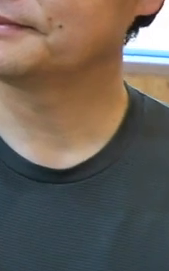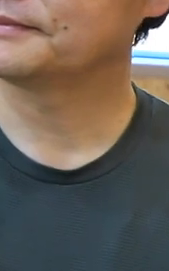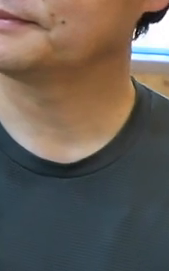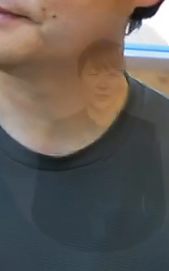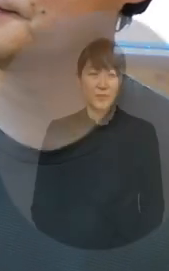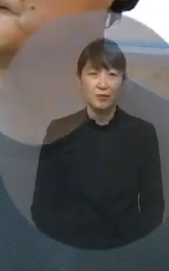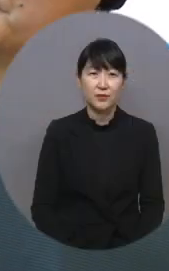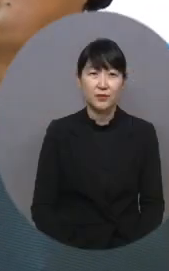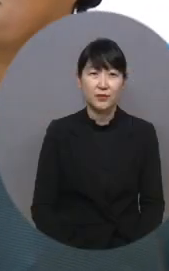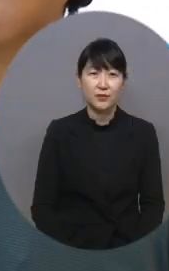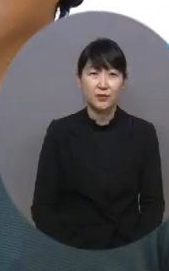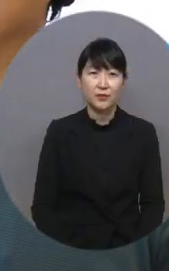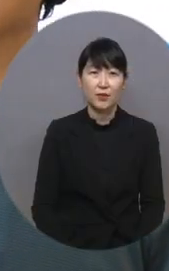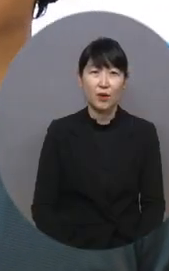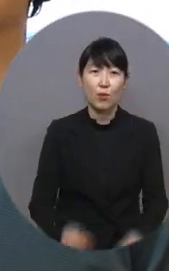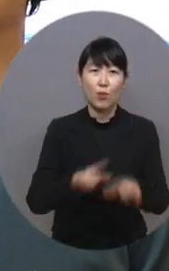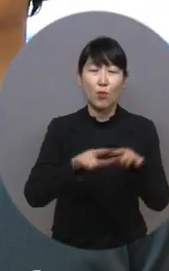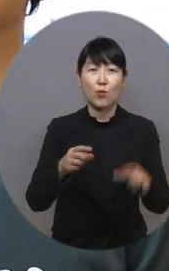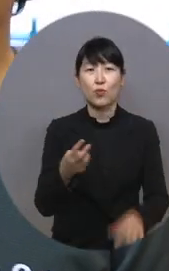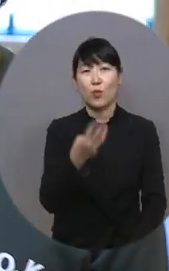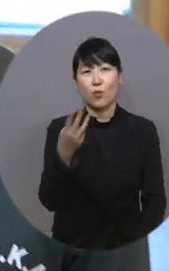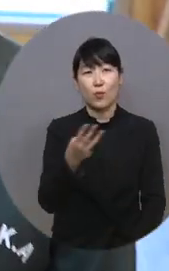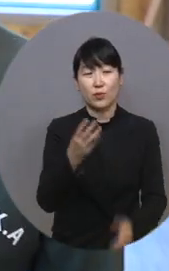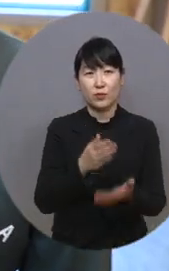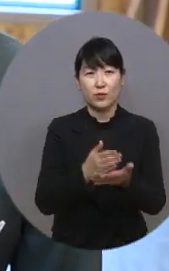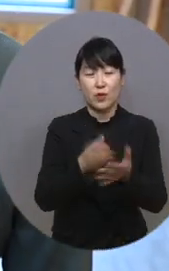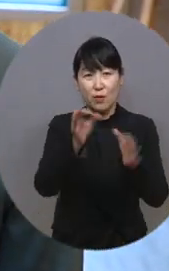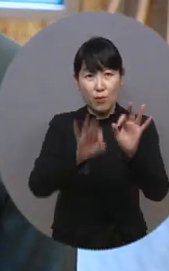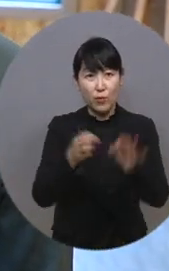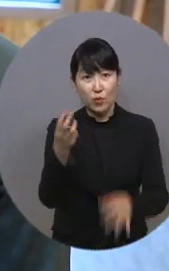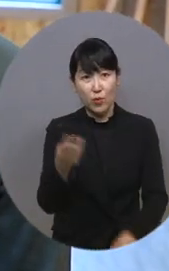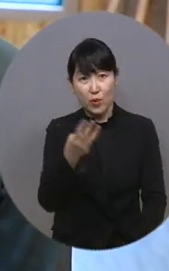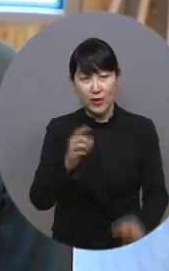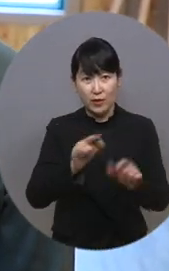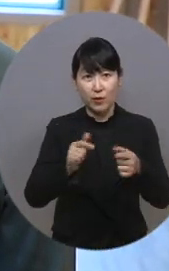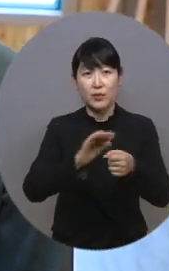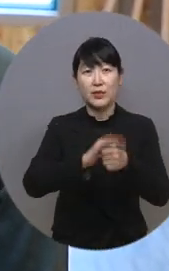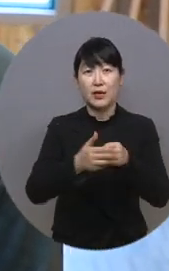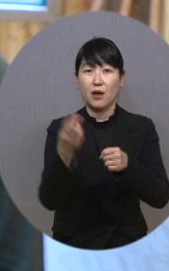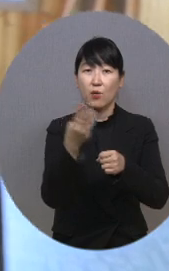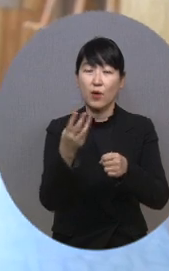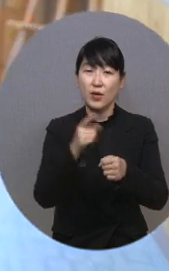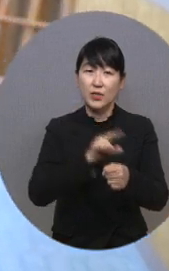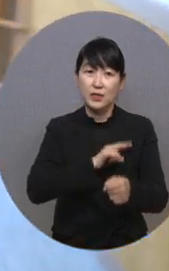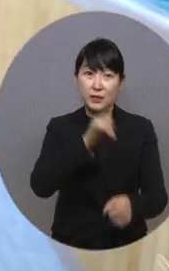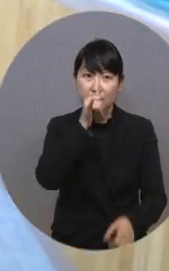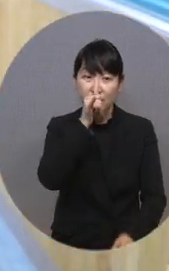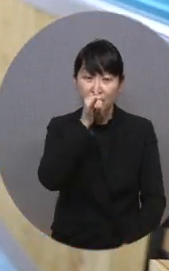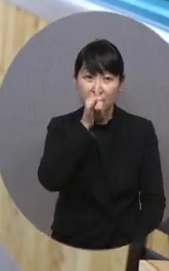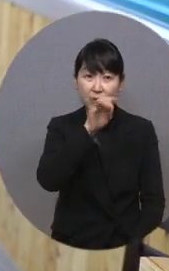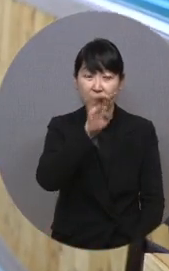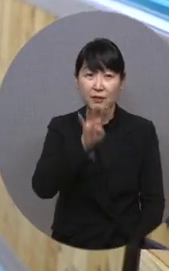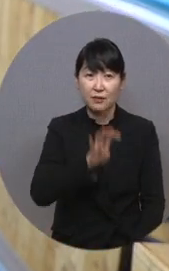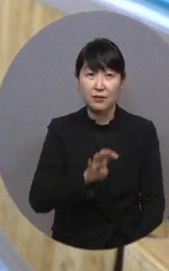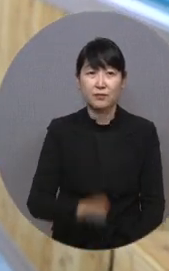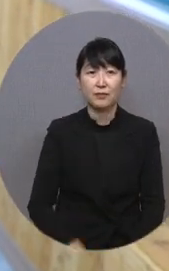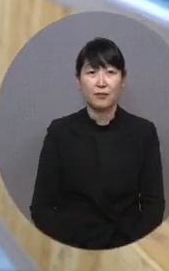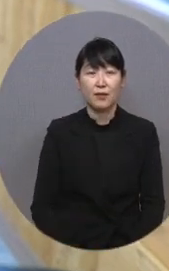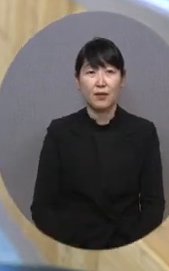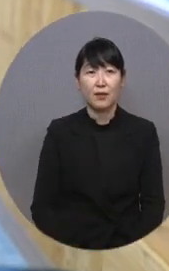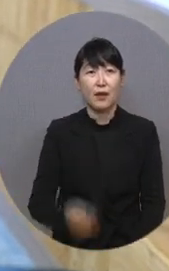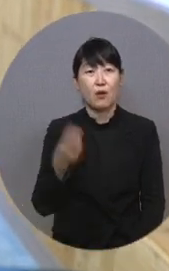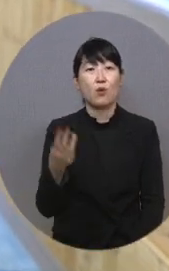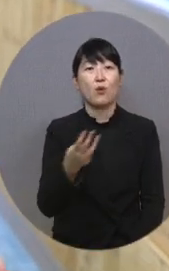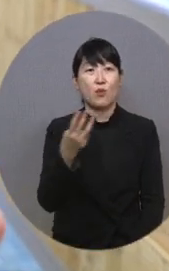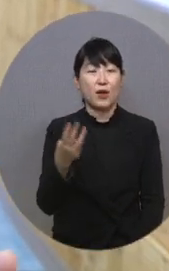일반 포도주나 막 이런 거 말고 사과 와인은 부르는 이름이 따로 있나요? 예, 저희는 와인이라